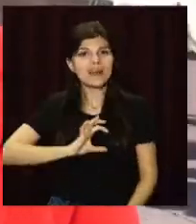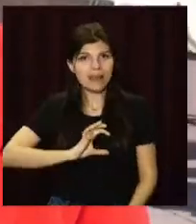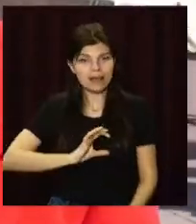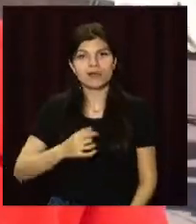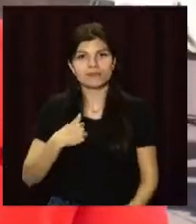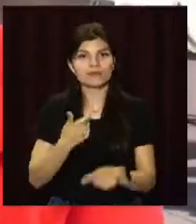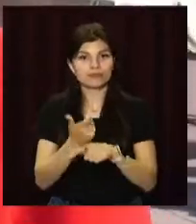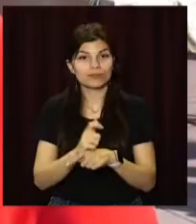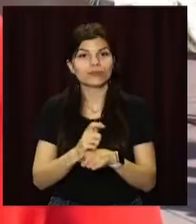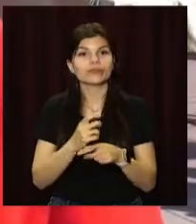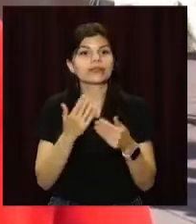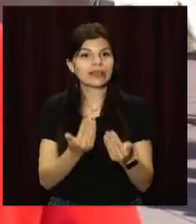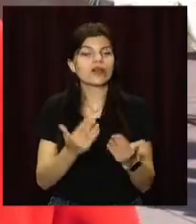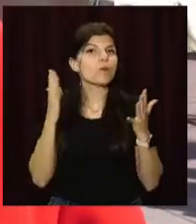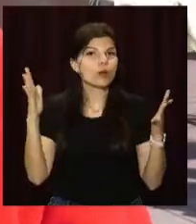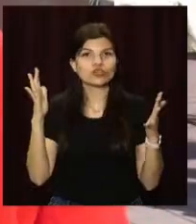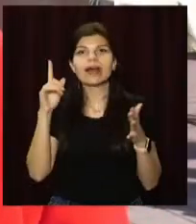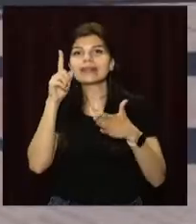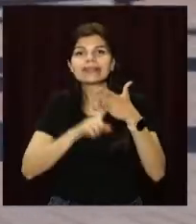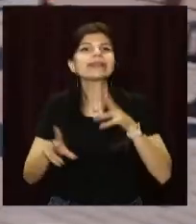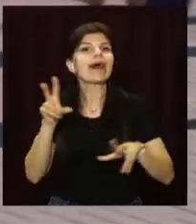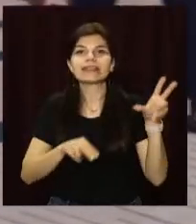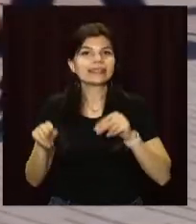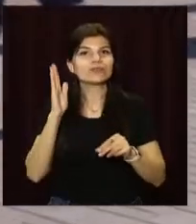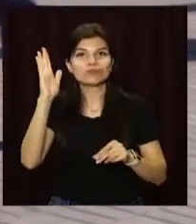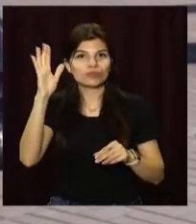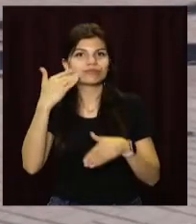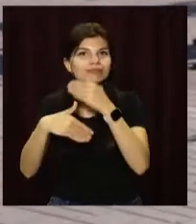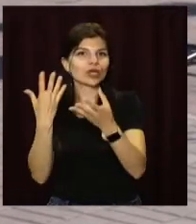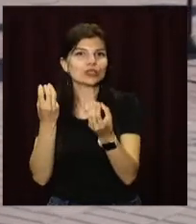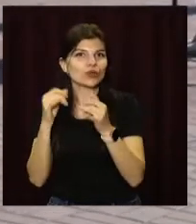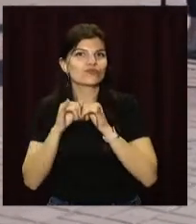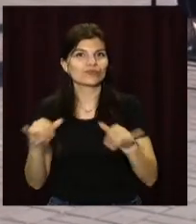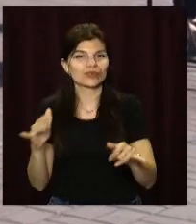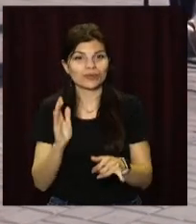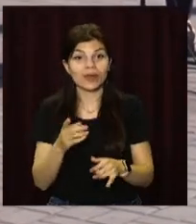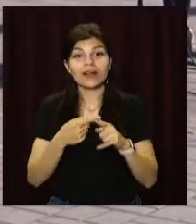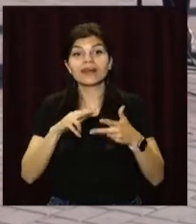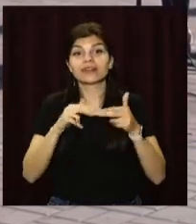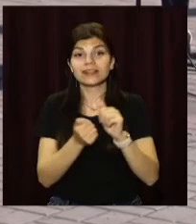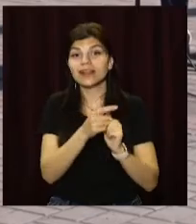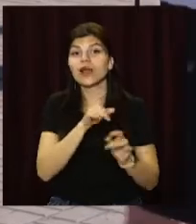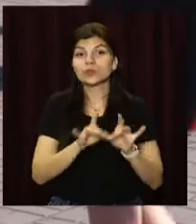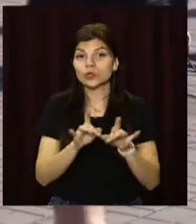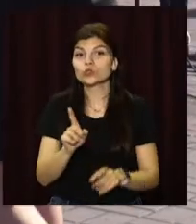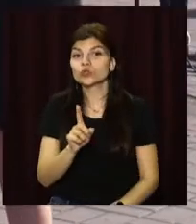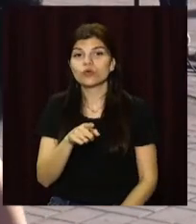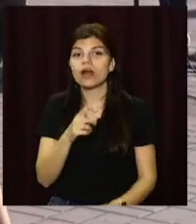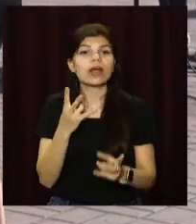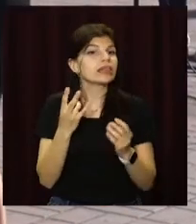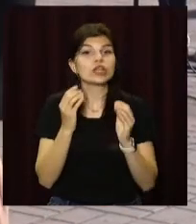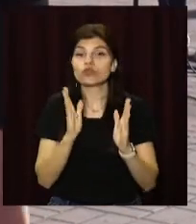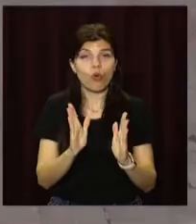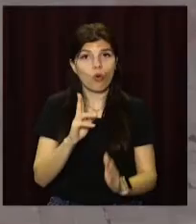ми покладаємо на них великі надії. Представники профільного департаменту Кам'янської міськради розповідають, не лише колегіум